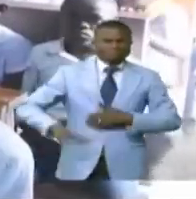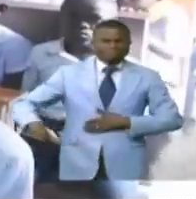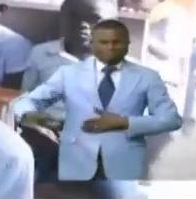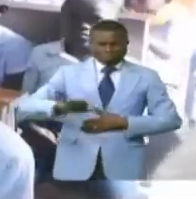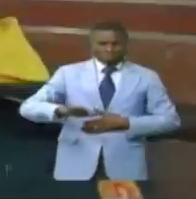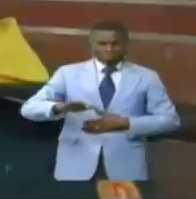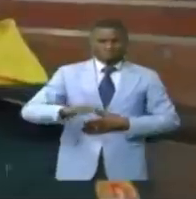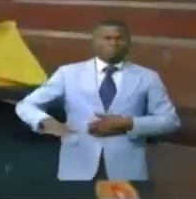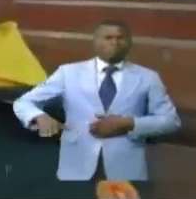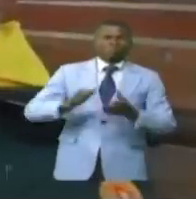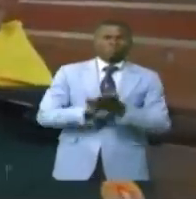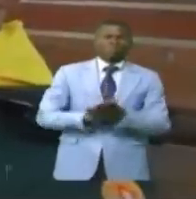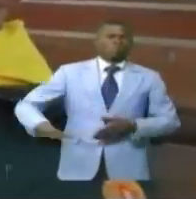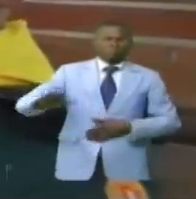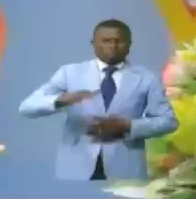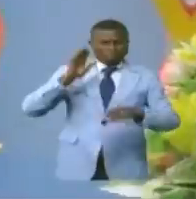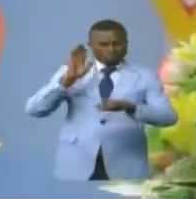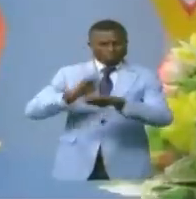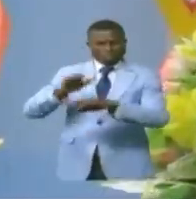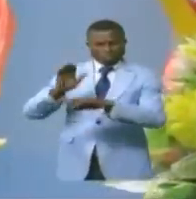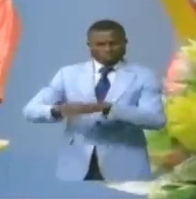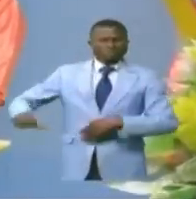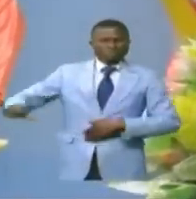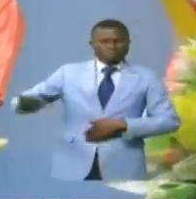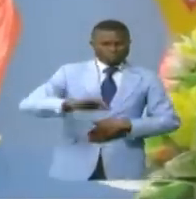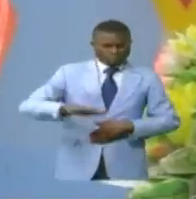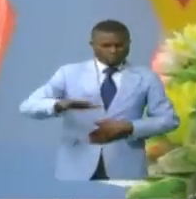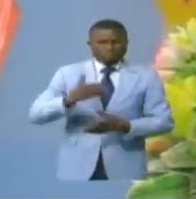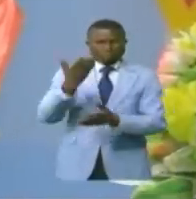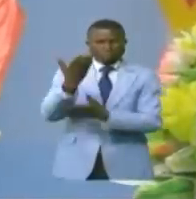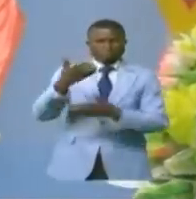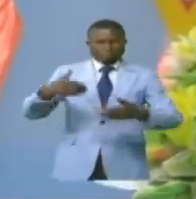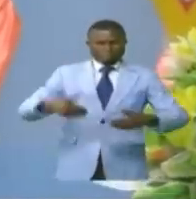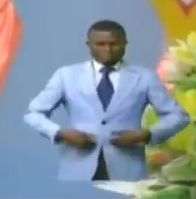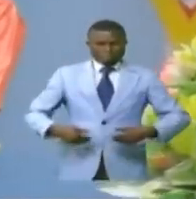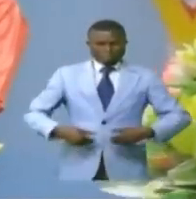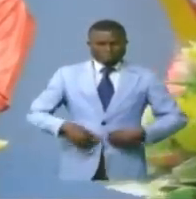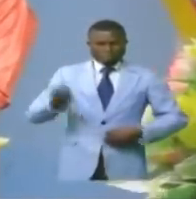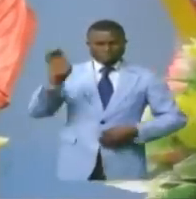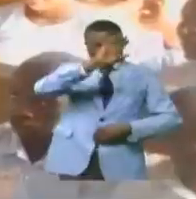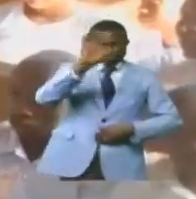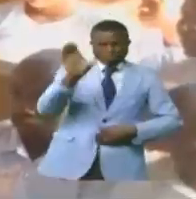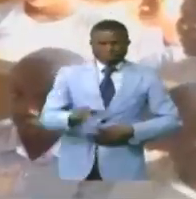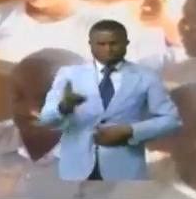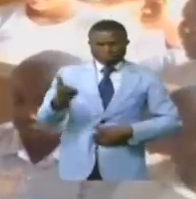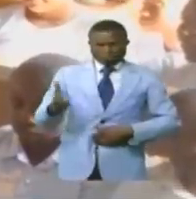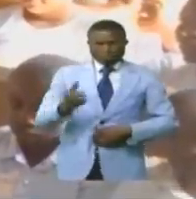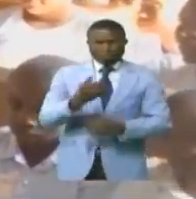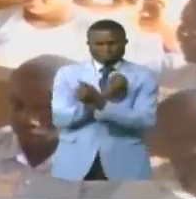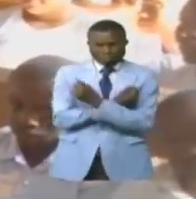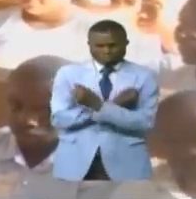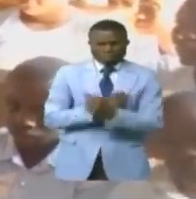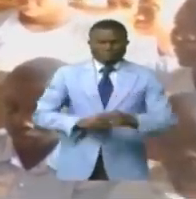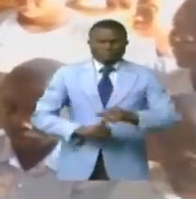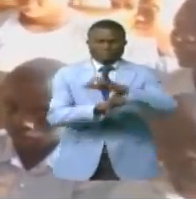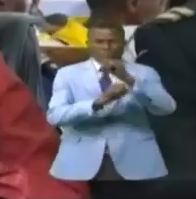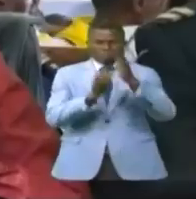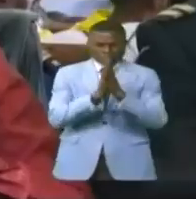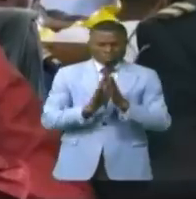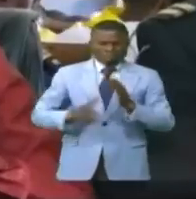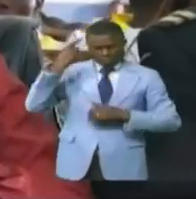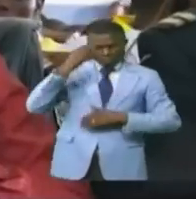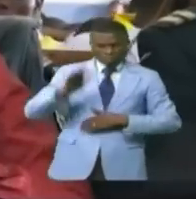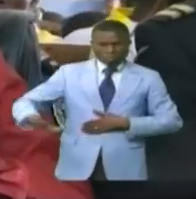Comme partout où il est passé, Augustin Kabouya a appelé la jeunesse de cette communauté à aimer et prier pour le pays,